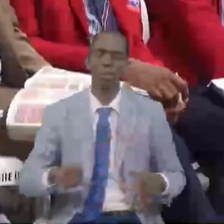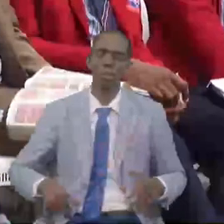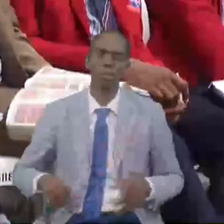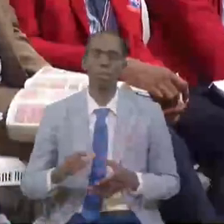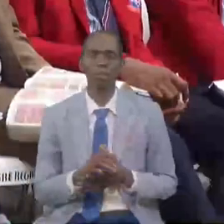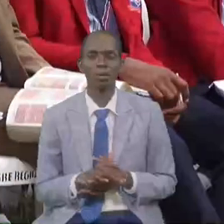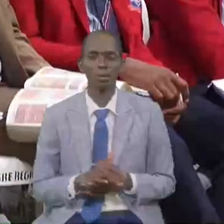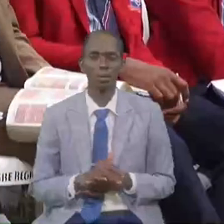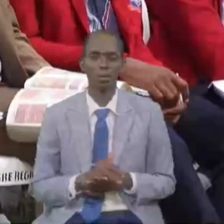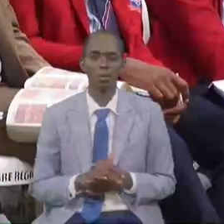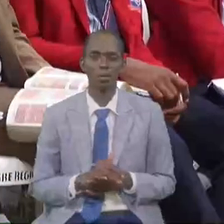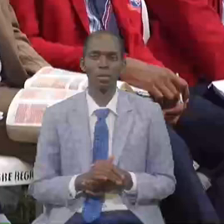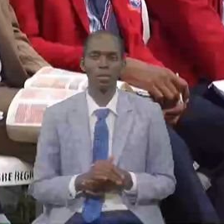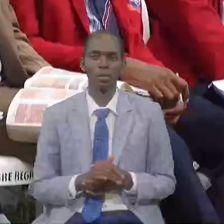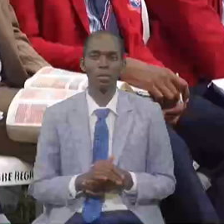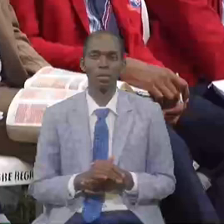confiance en Dieu.